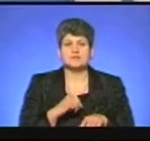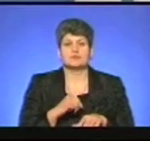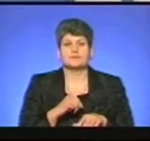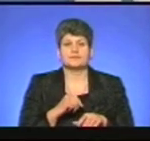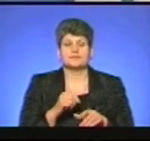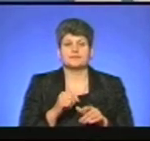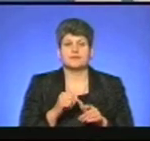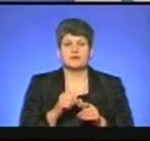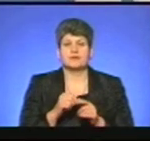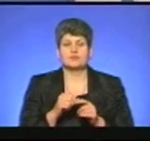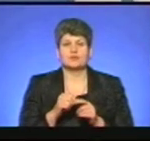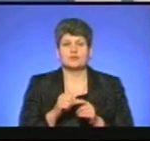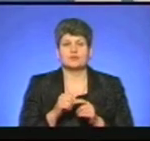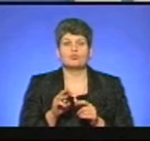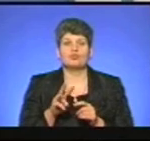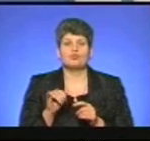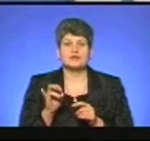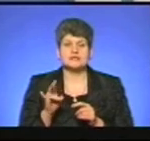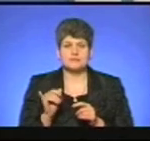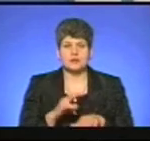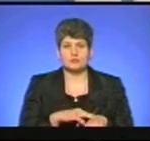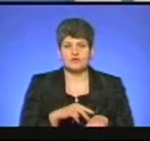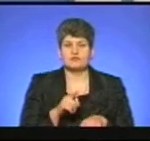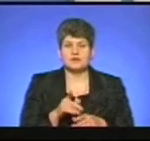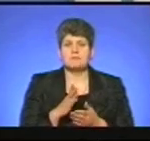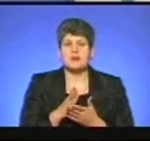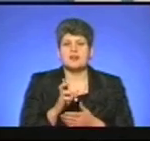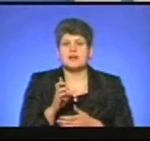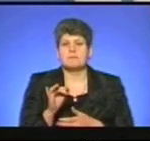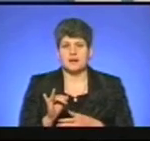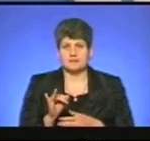і муніципальною поліцією. І вони би мали би якраз